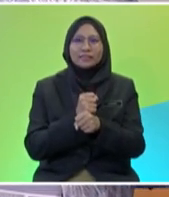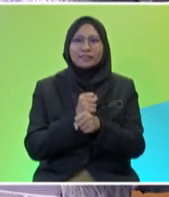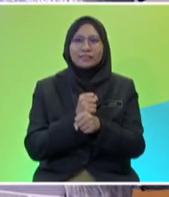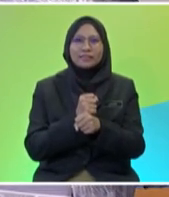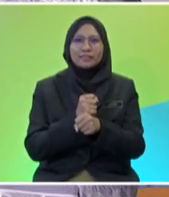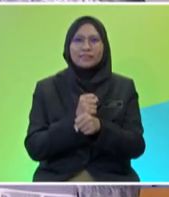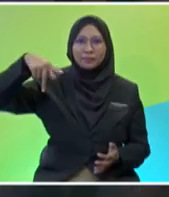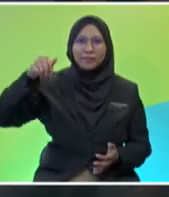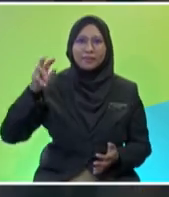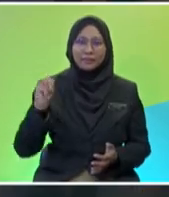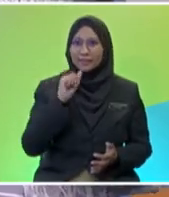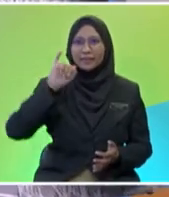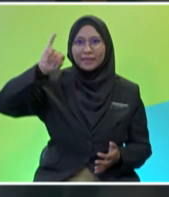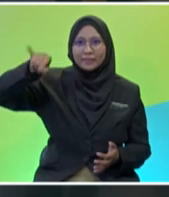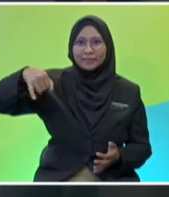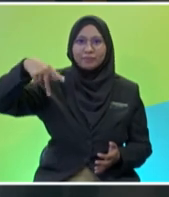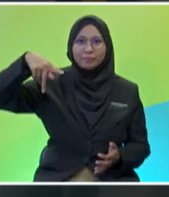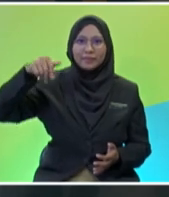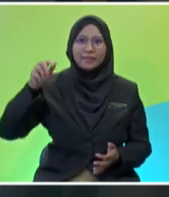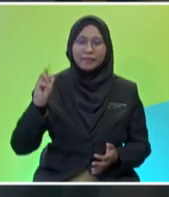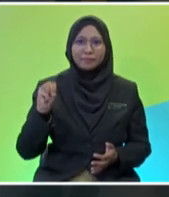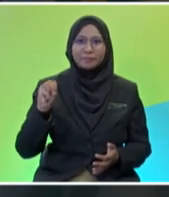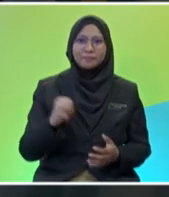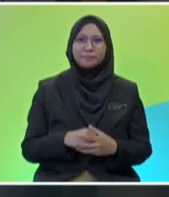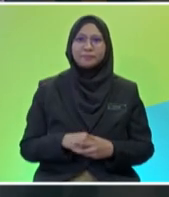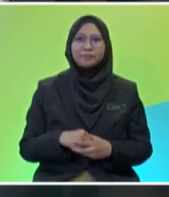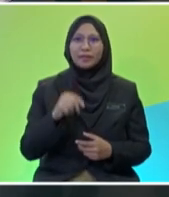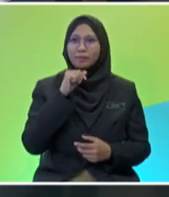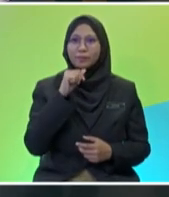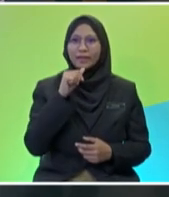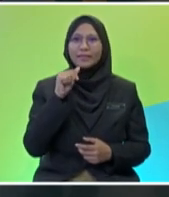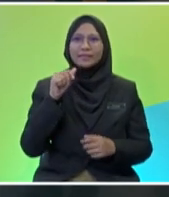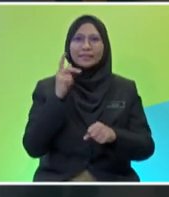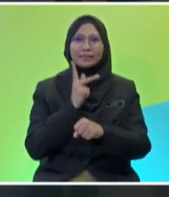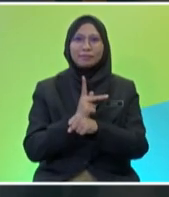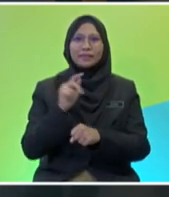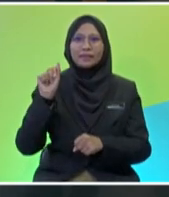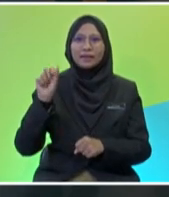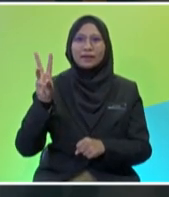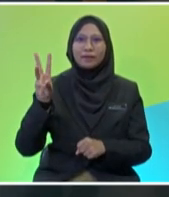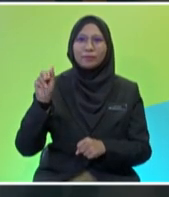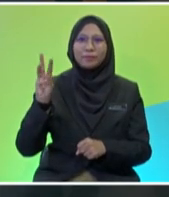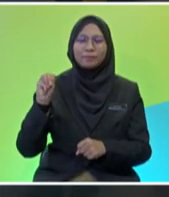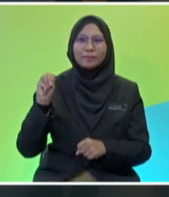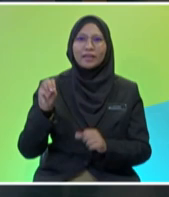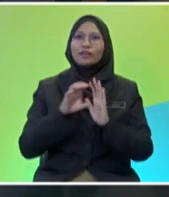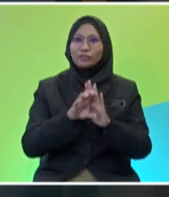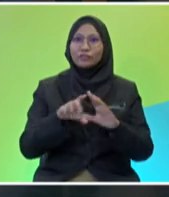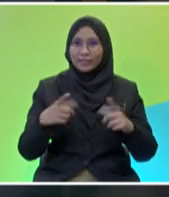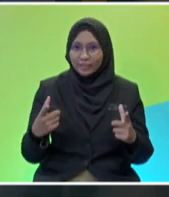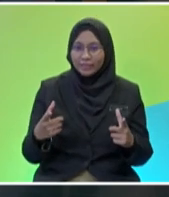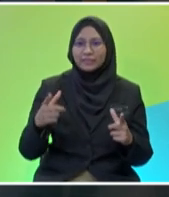melaksanakan dasar tersebut selainnya contoh seperti eee kesehatan Oke